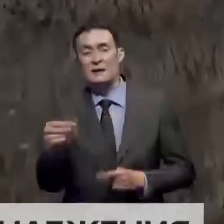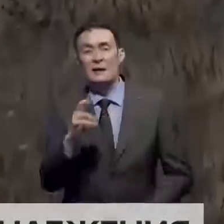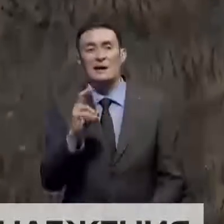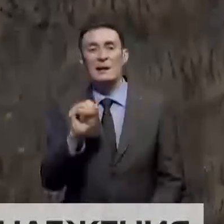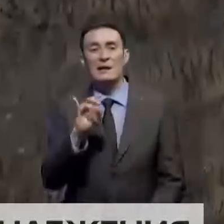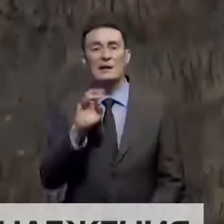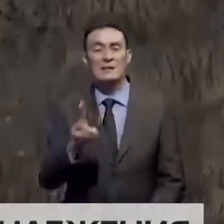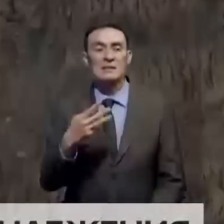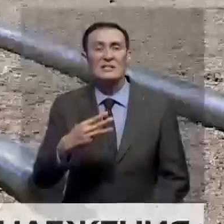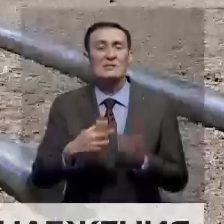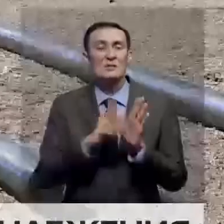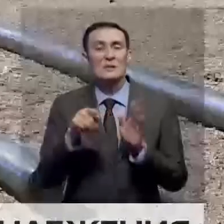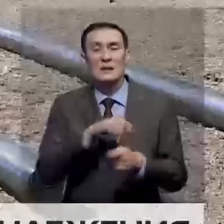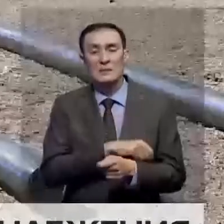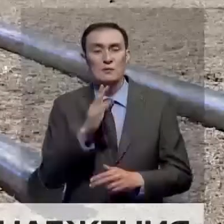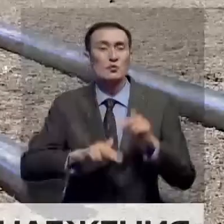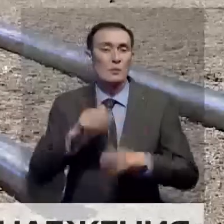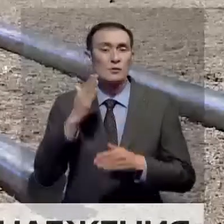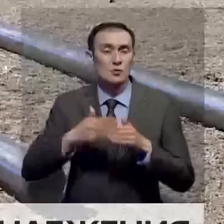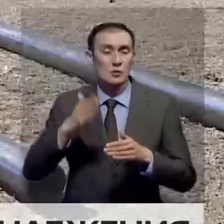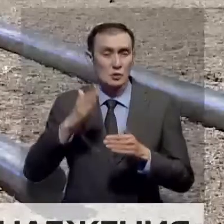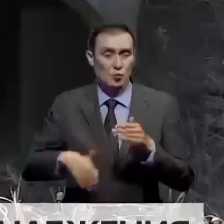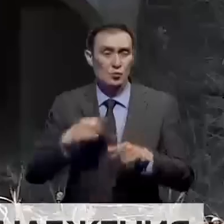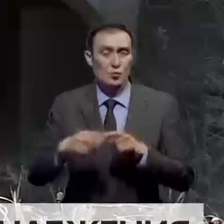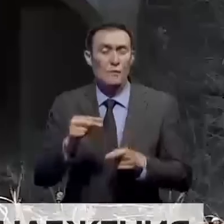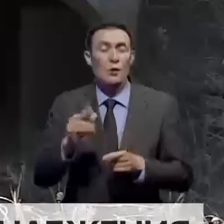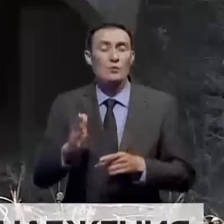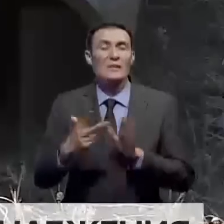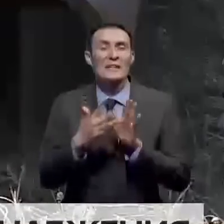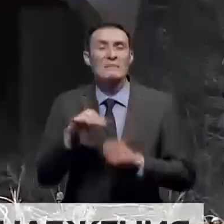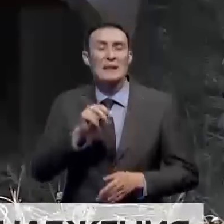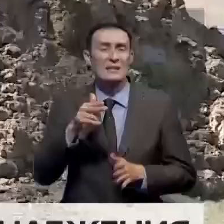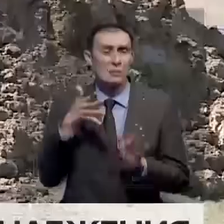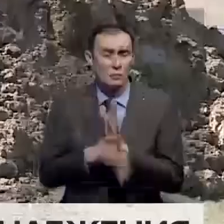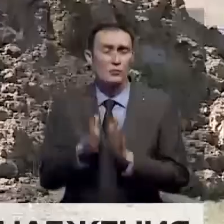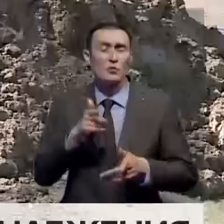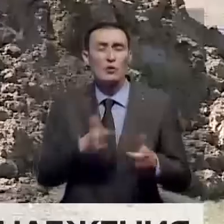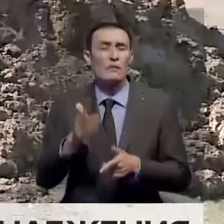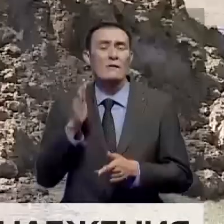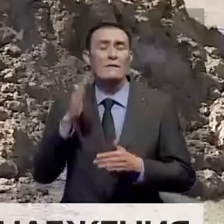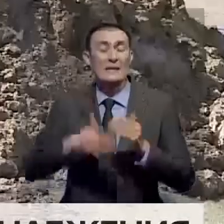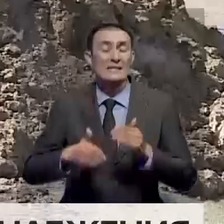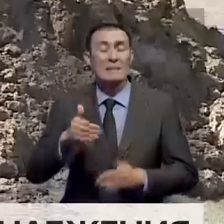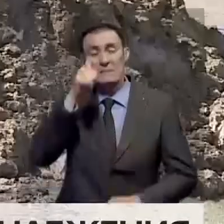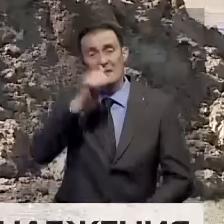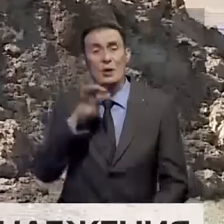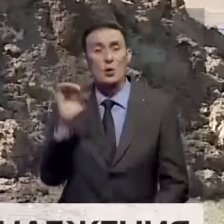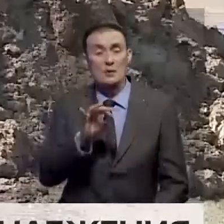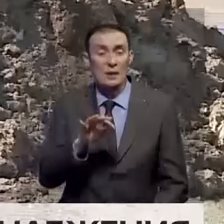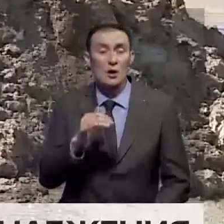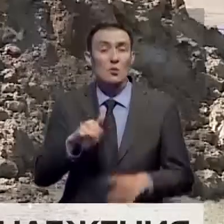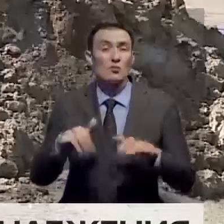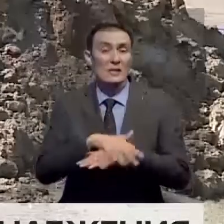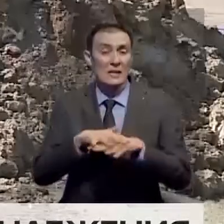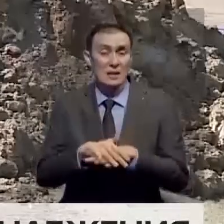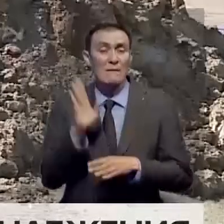38 километров. Его строительство близится к завершению. Объект стоимостью почти 3 миллиарда тенге планируют сдать в конце октября. С учетом роста